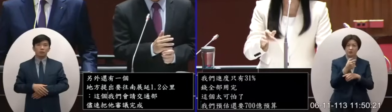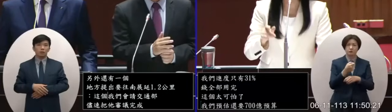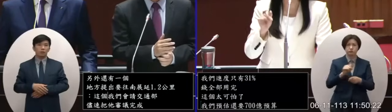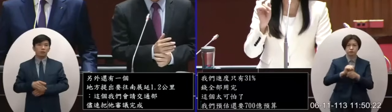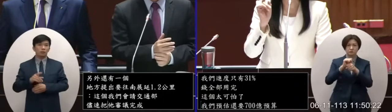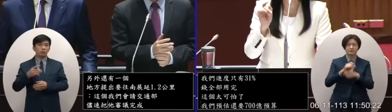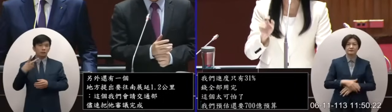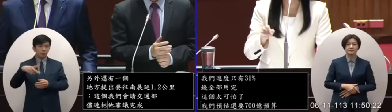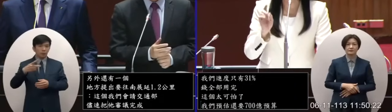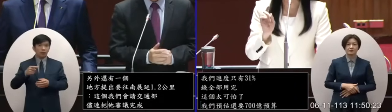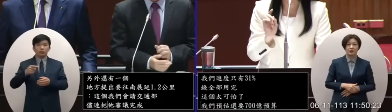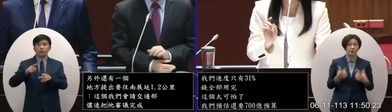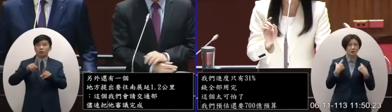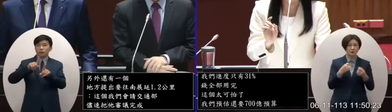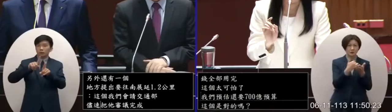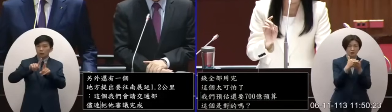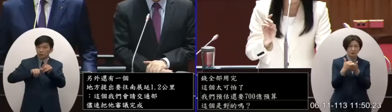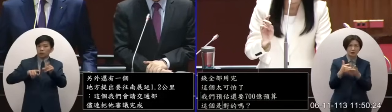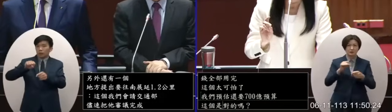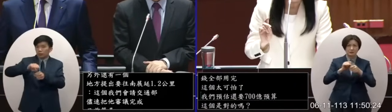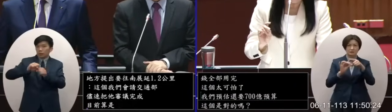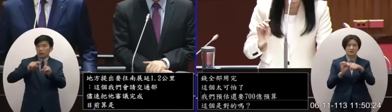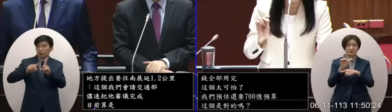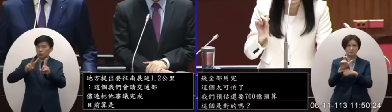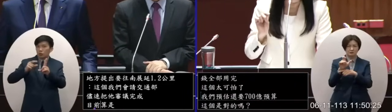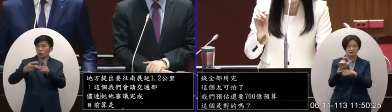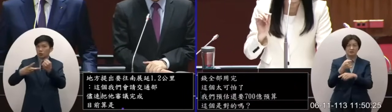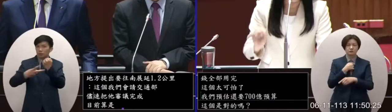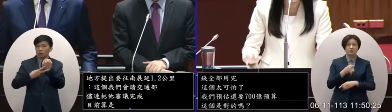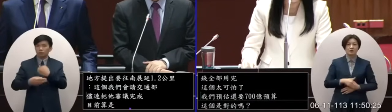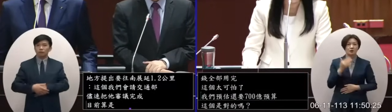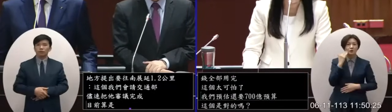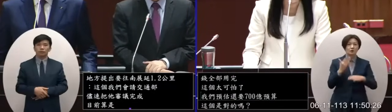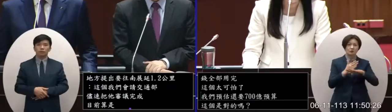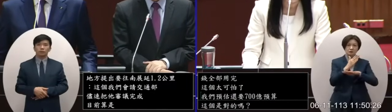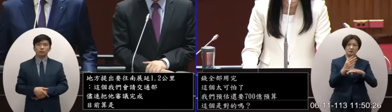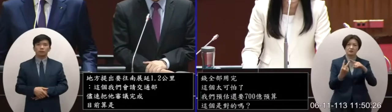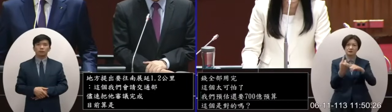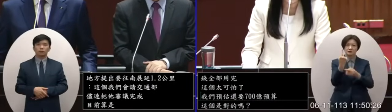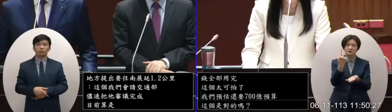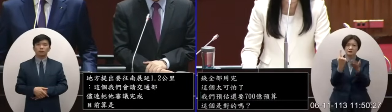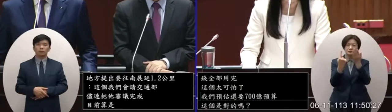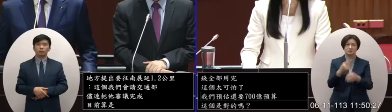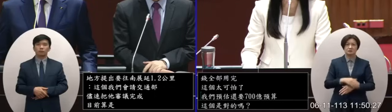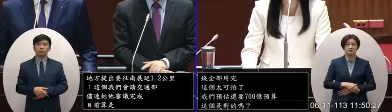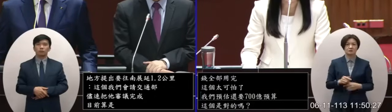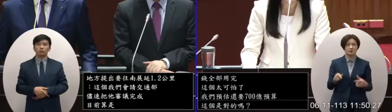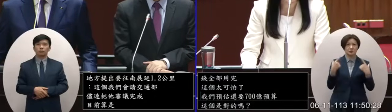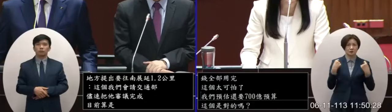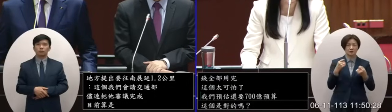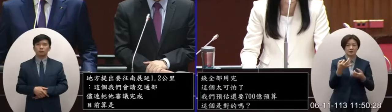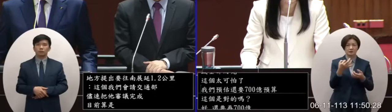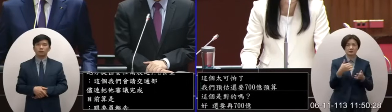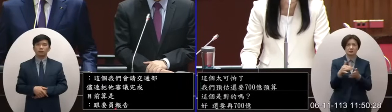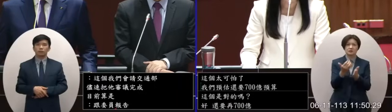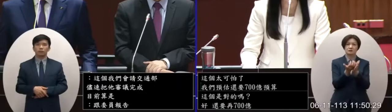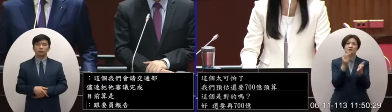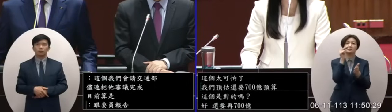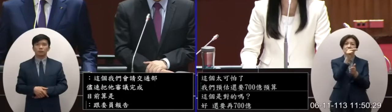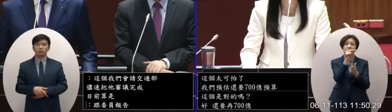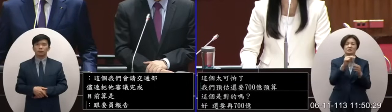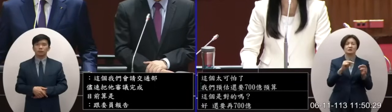于增加我们原预算的66%哦。那超过原本总经费一半哦。那原本哦，这个经费是前瞻计